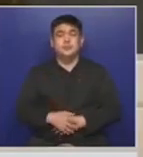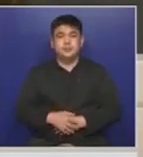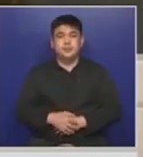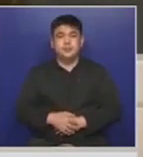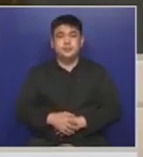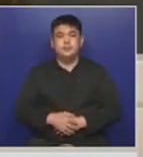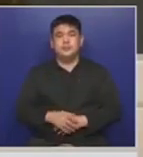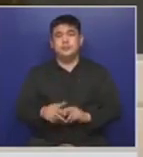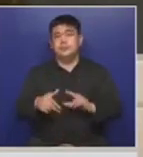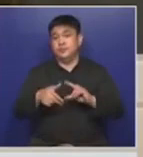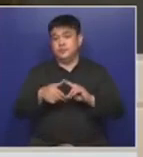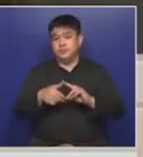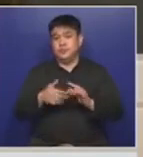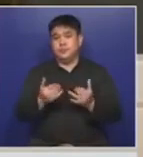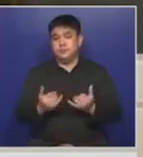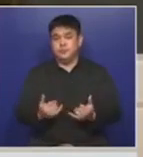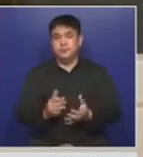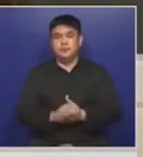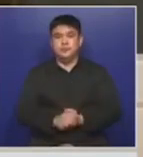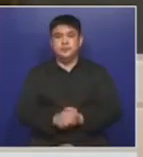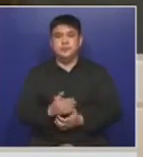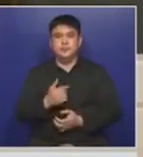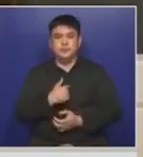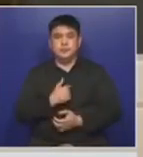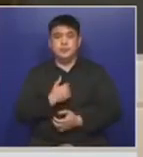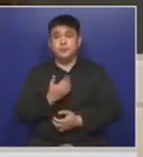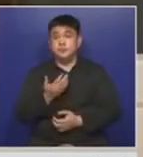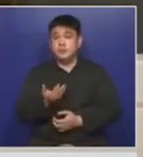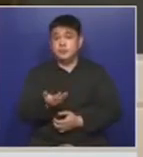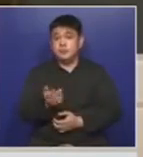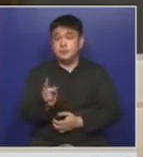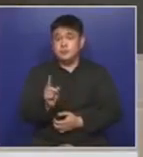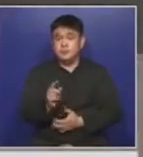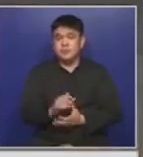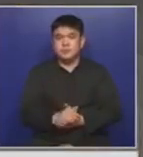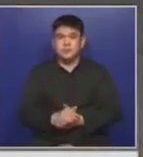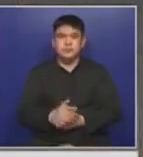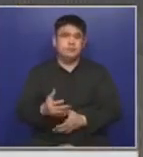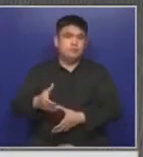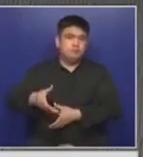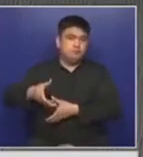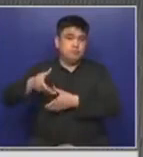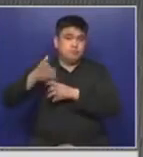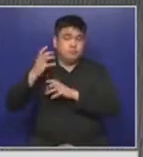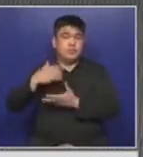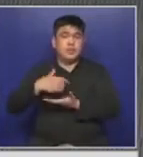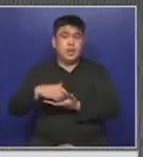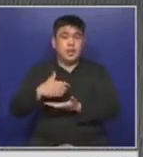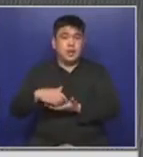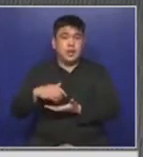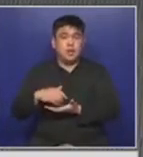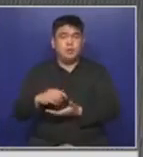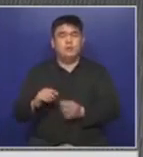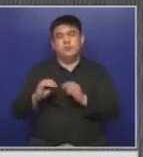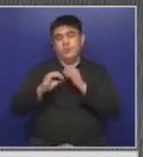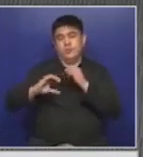ชาธิปัตย์ก่อนอื่นก็ขออนุญาตที่จะเท้าความไปถึงที่ท่านผู้แทนจากกสทช.